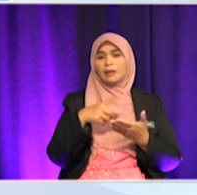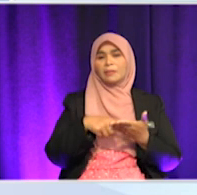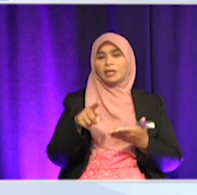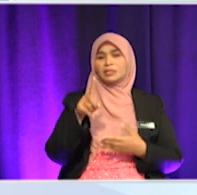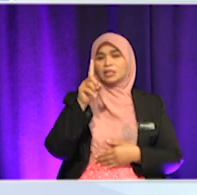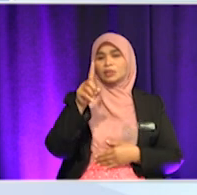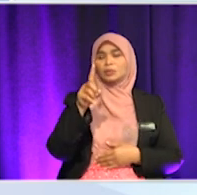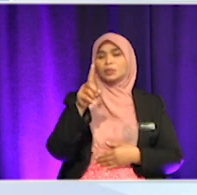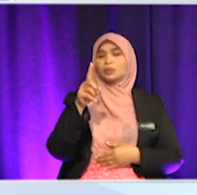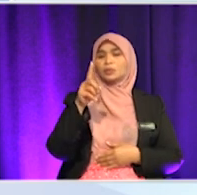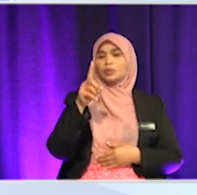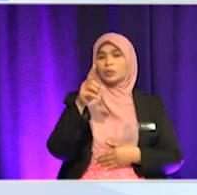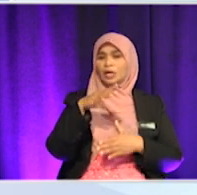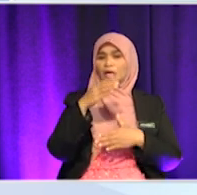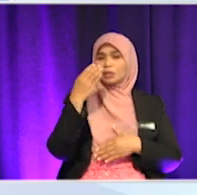RM118? Okey.